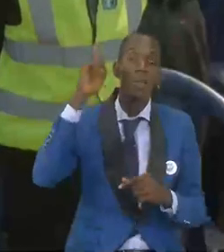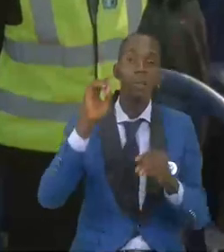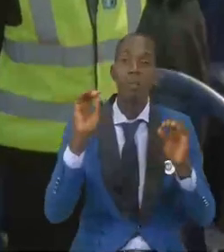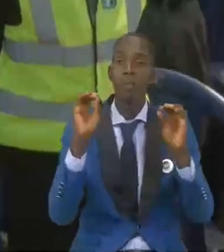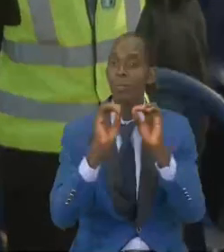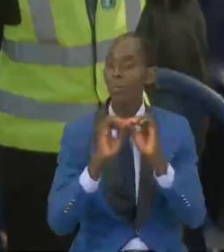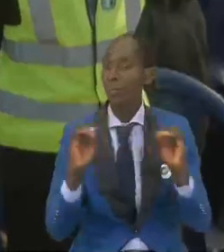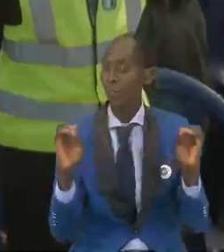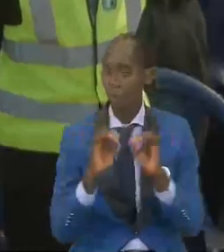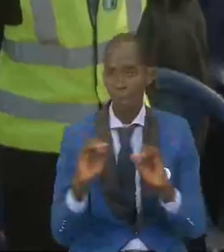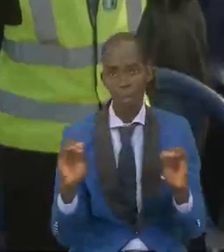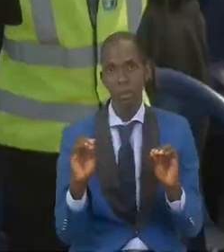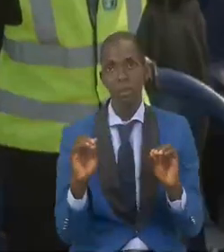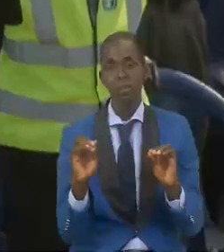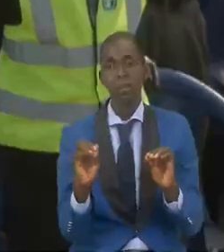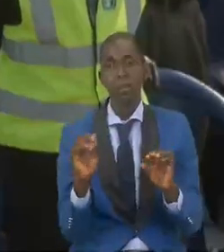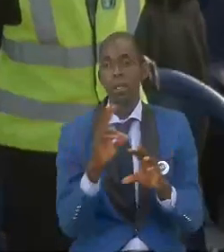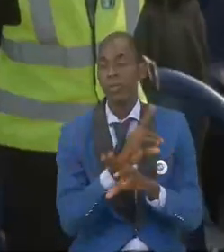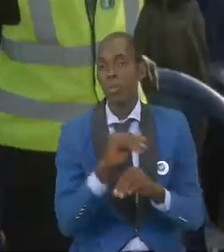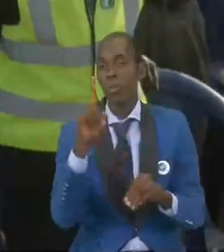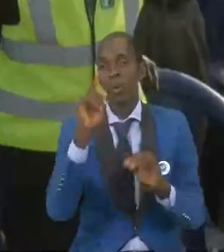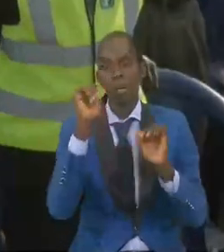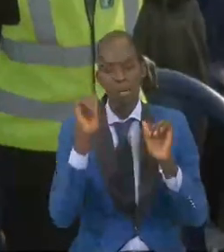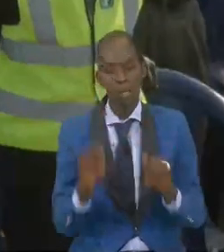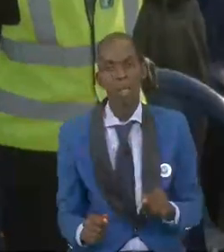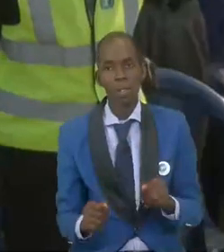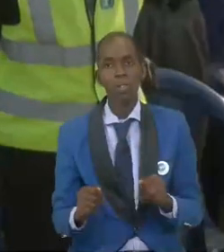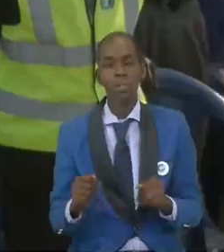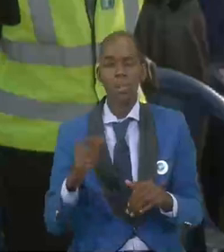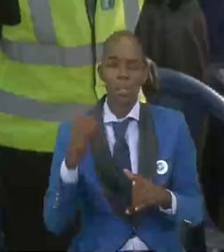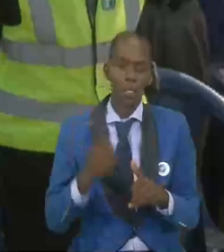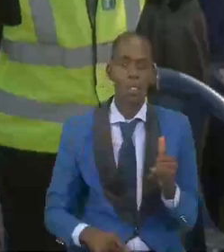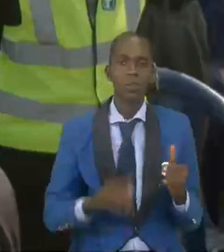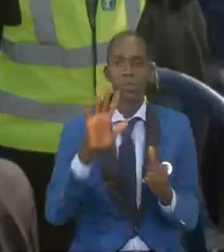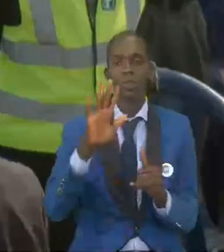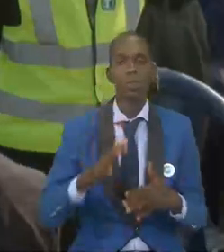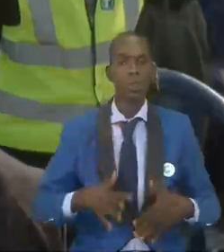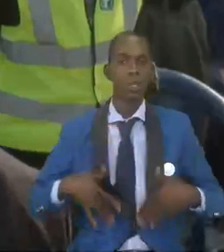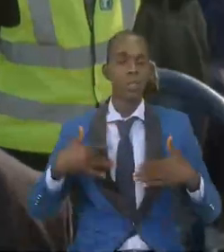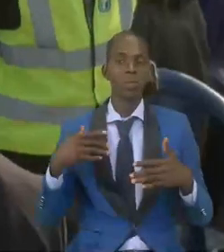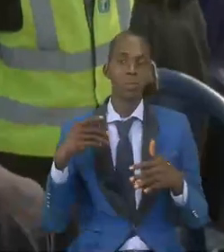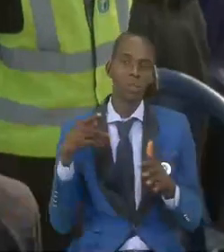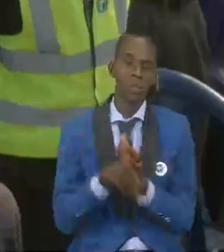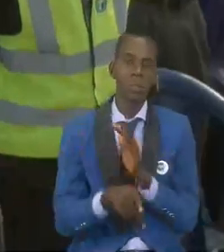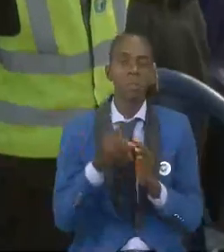compte sur lui pour lui rien et personne